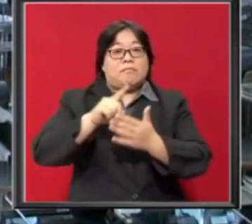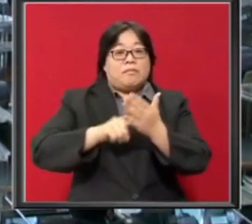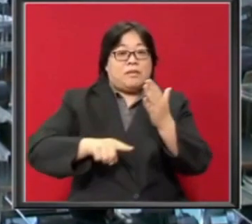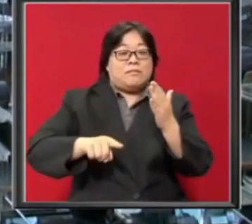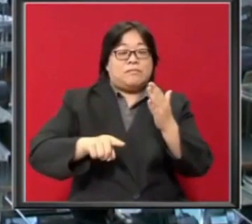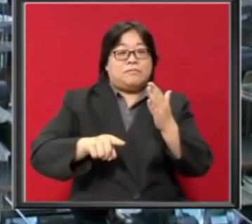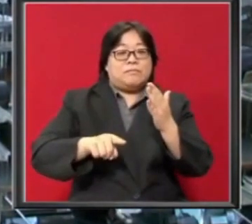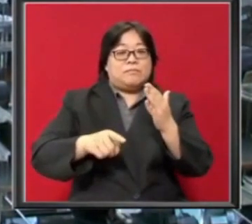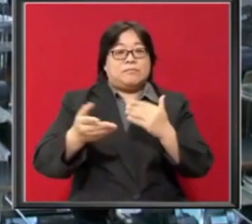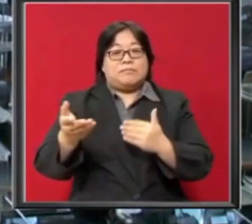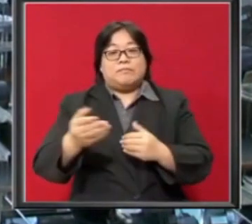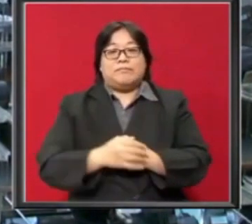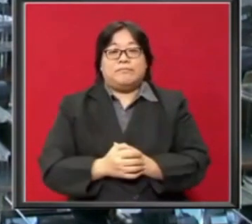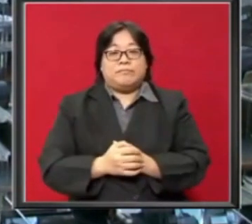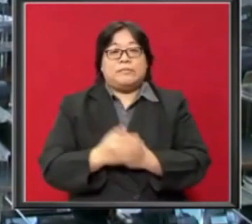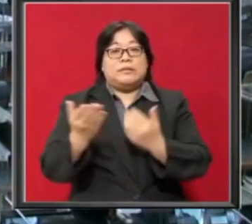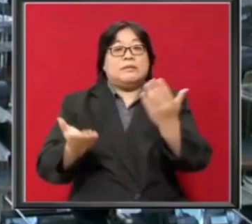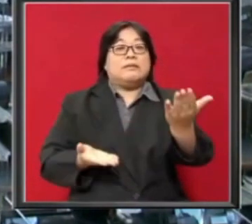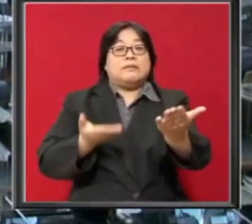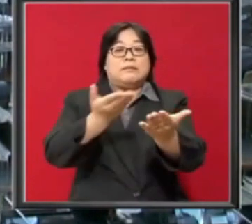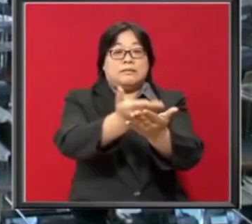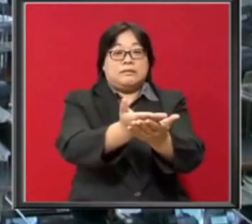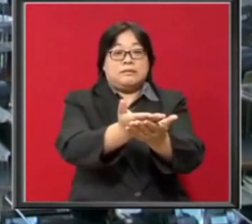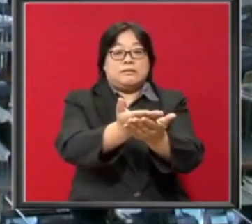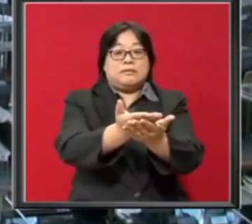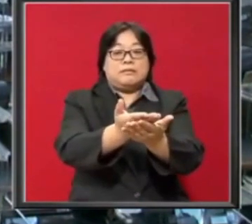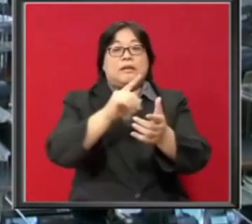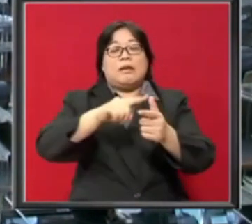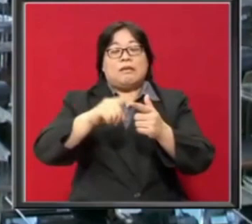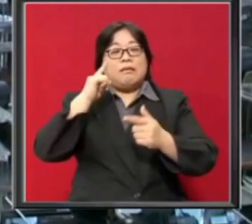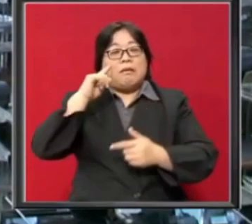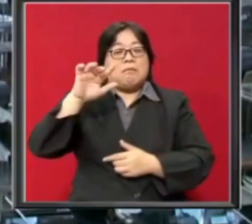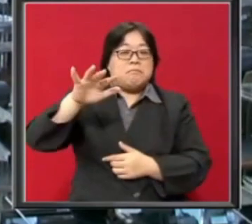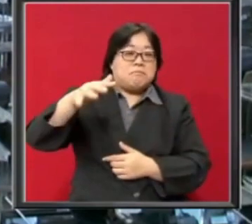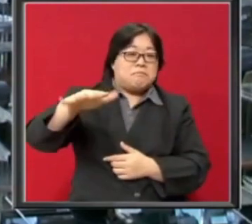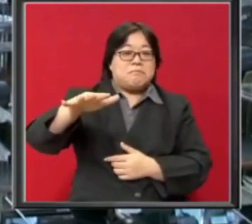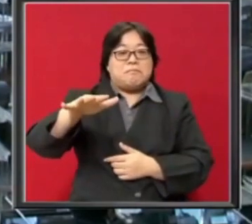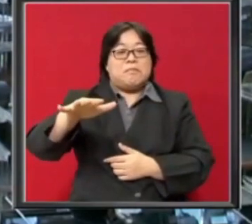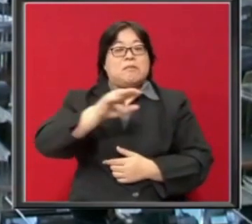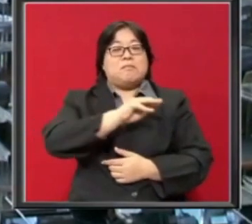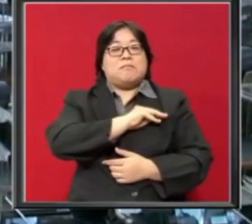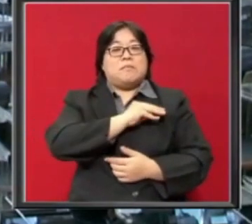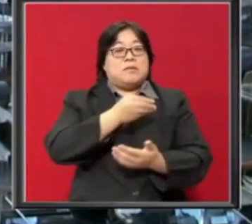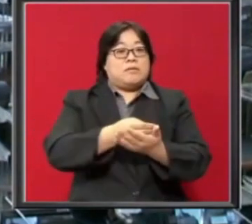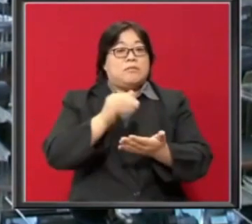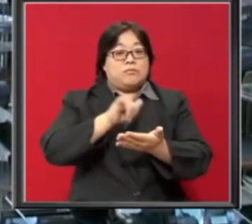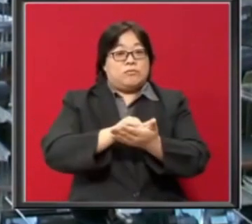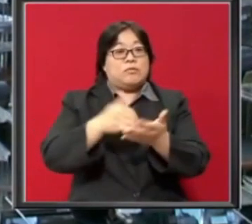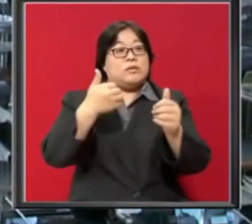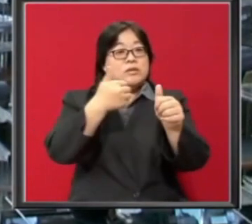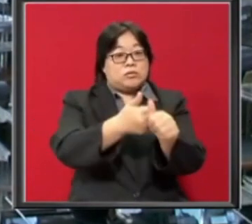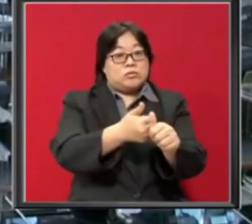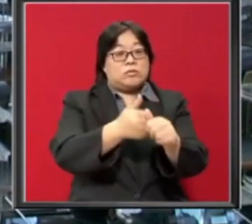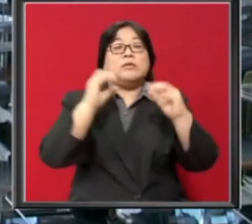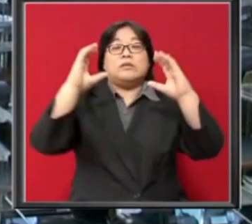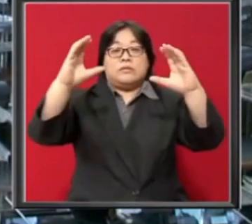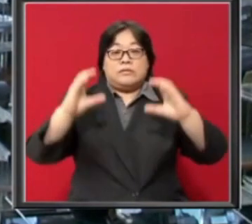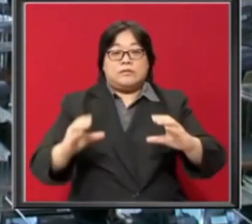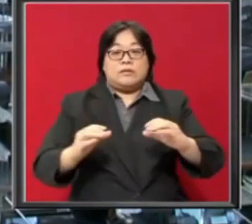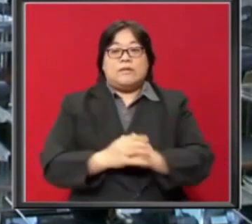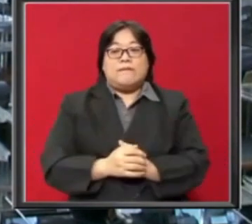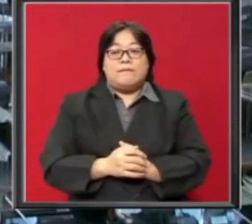di Disdik cadangkan ataupun diramalkan oleh Menteri Keuangan itu berdasarkan kepada